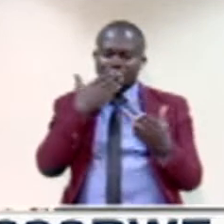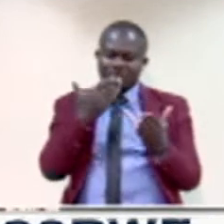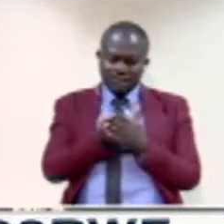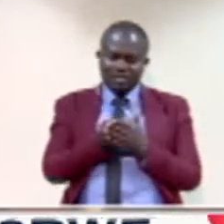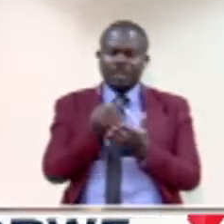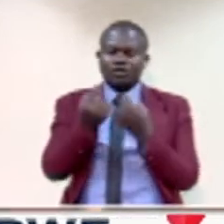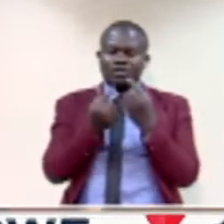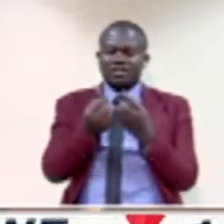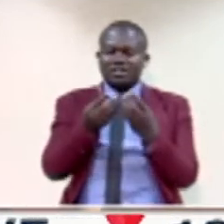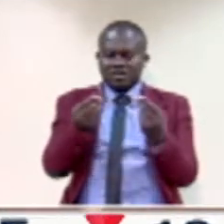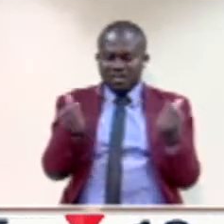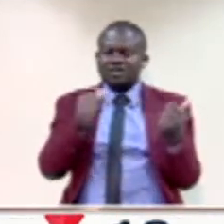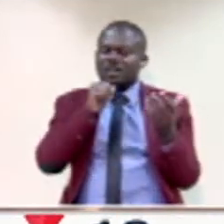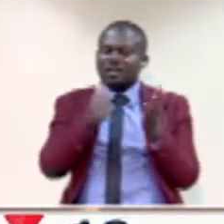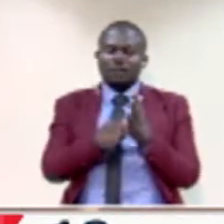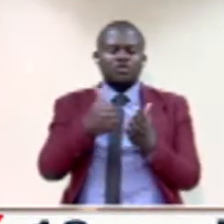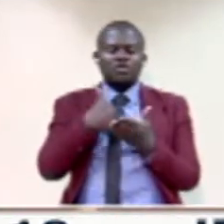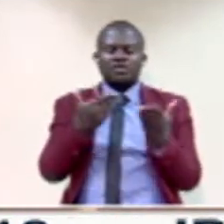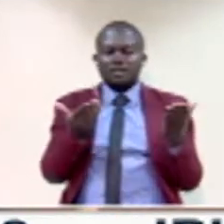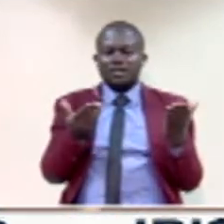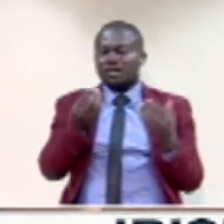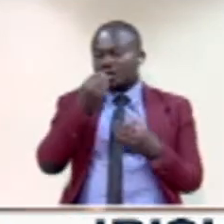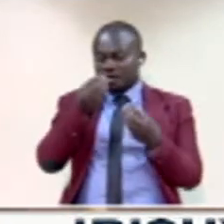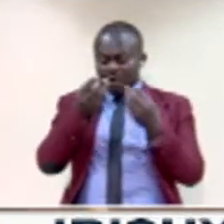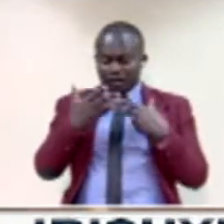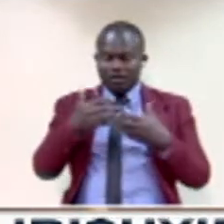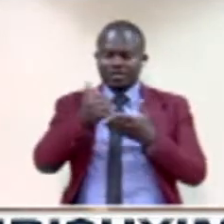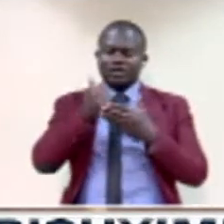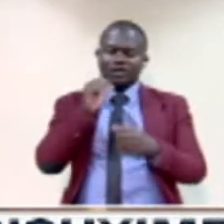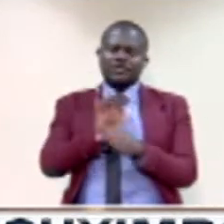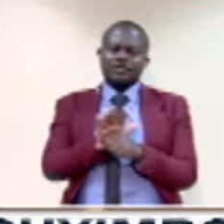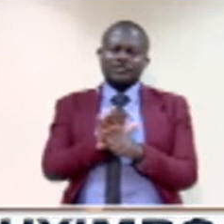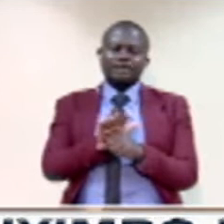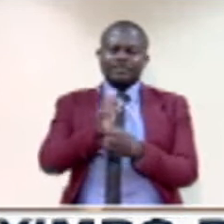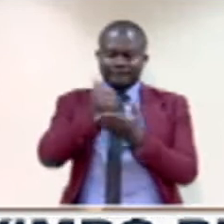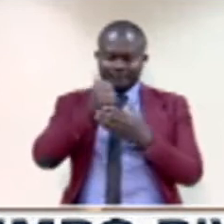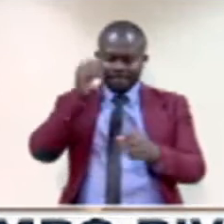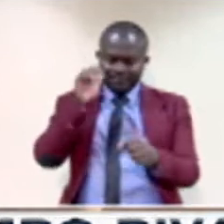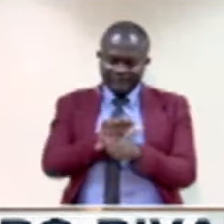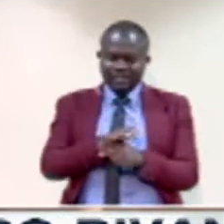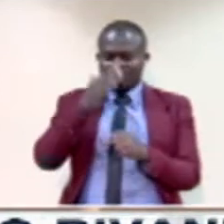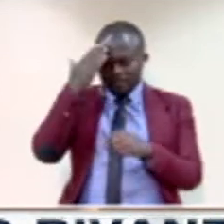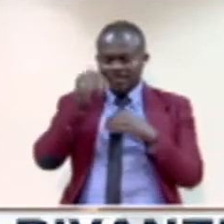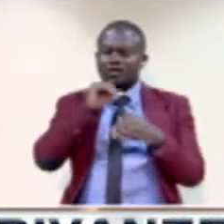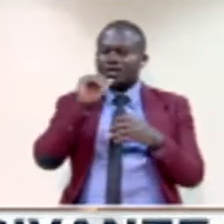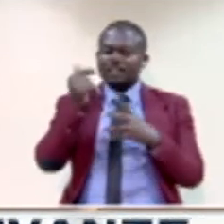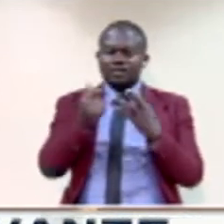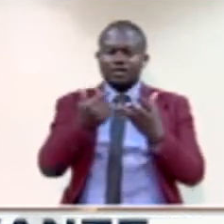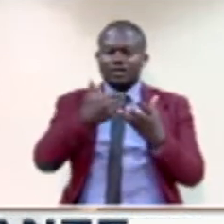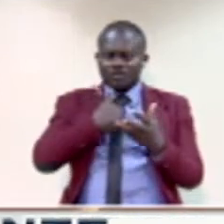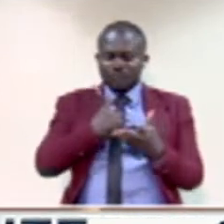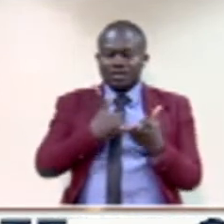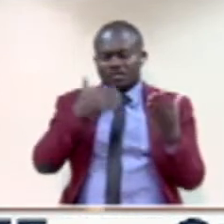kibazo bifite. Ibi biryo baduhaye rwose byadukuye kure, byaradufashije cyane, kuko nta kintu twari dufite kubera